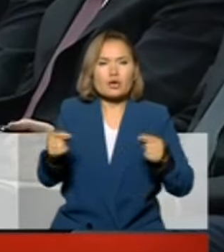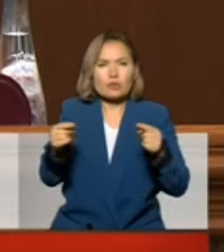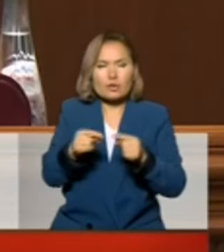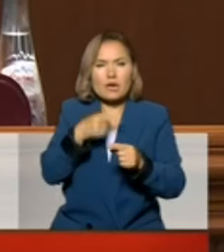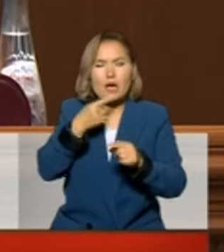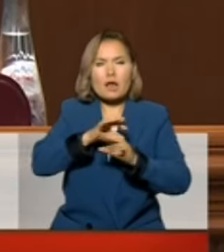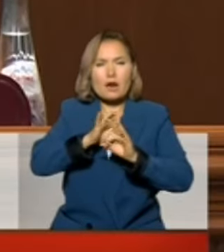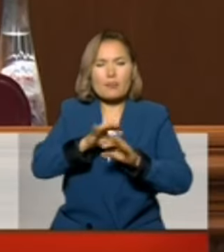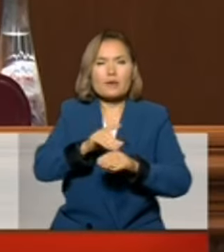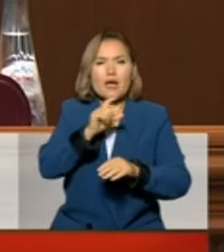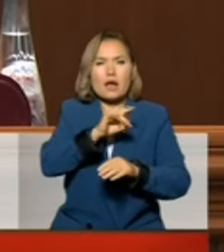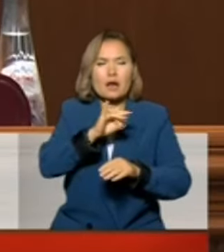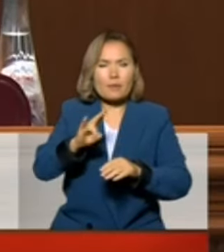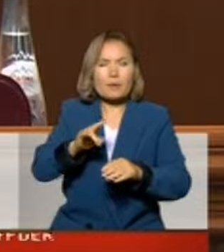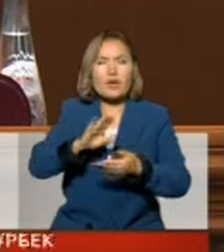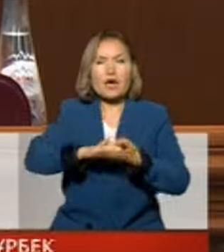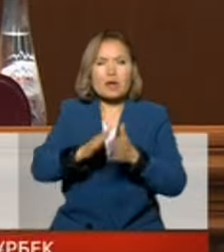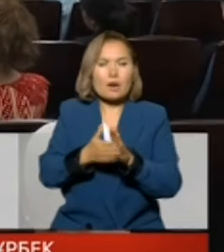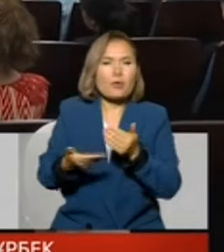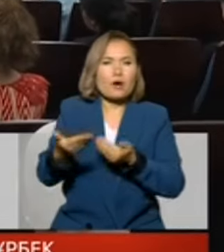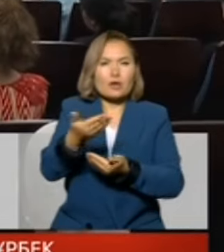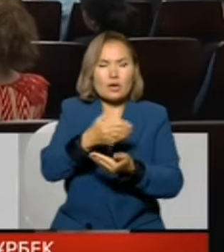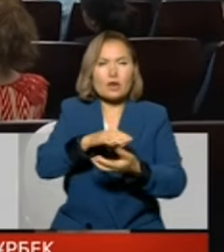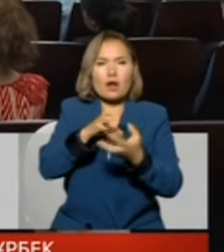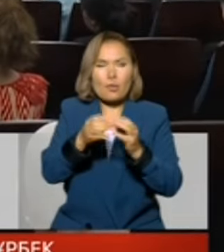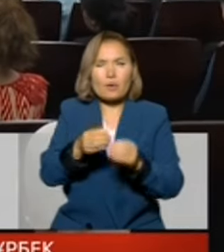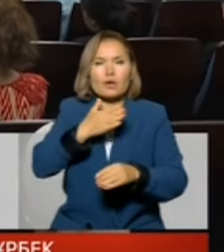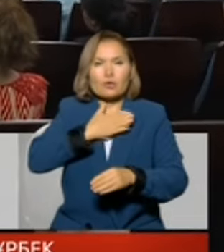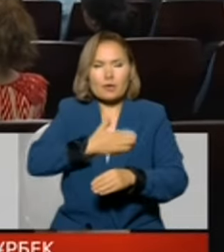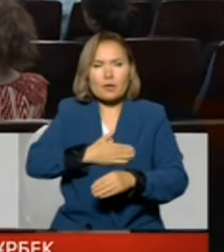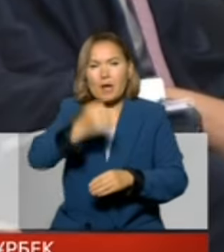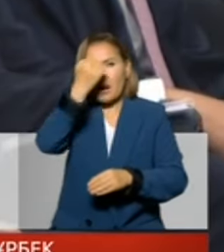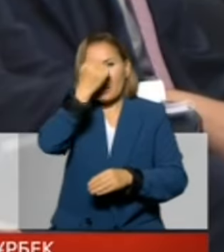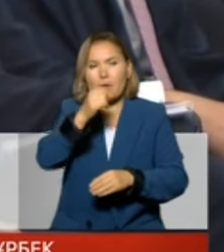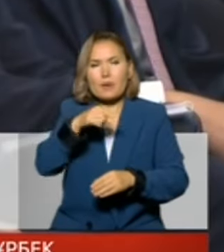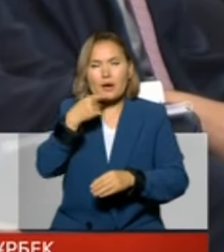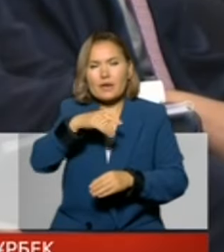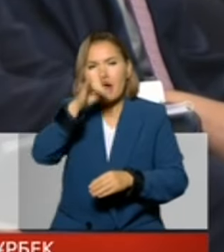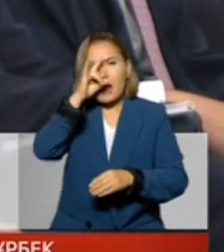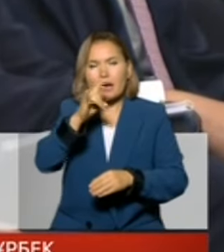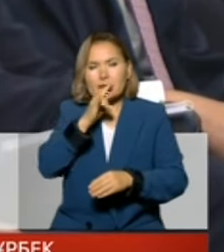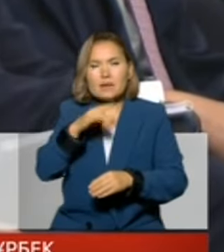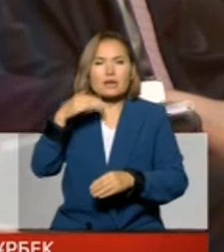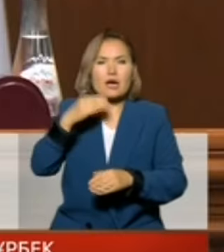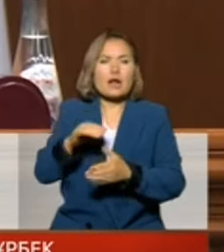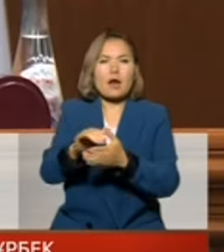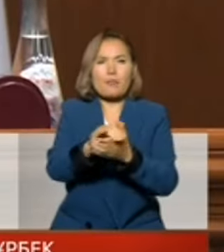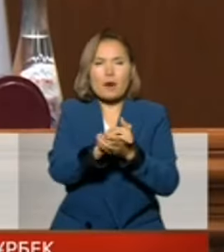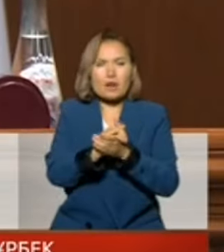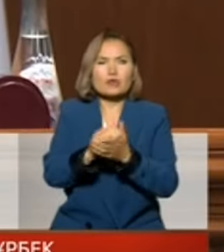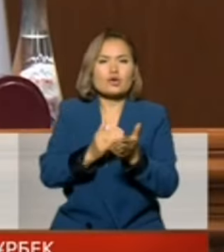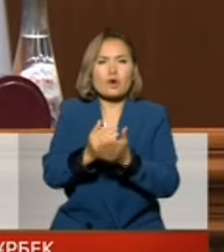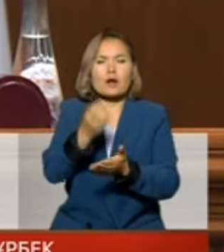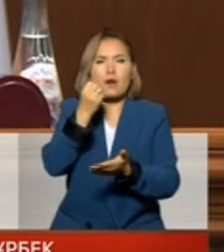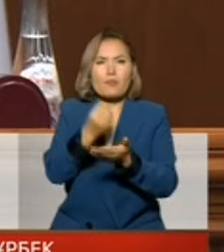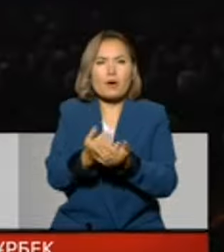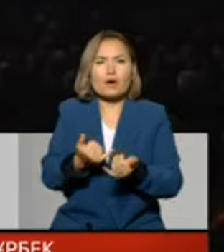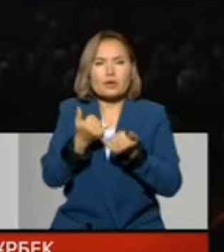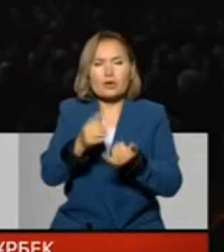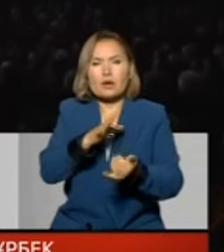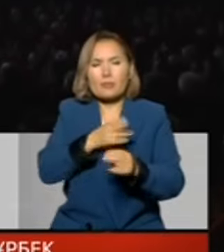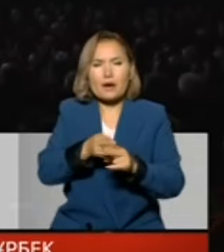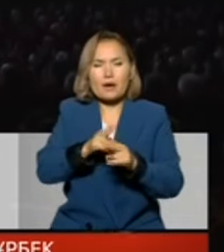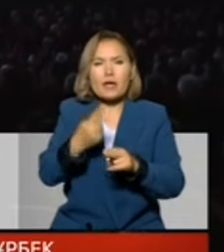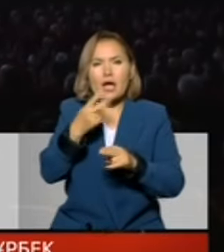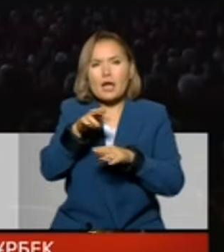жеткізді. Эмомали Рахмон келіссөздердің қорытындысына көңілі толатынын жеткізіп, екі елдің ынтымақтастығын жоғары бағалады. Одан соң